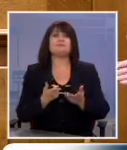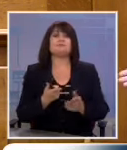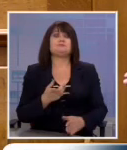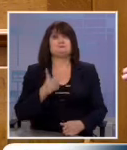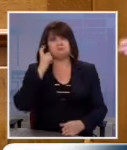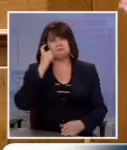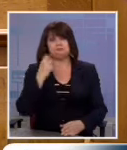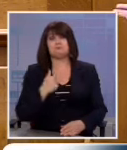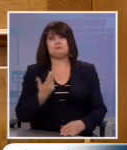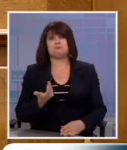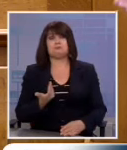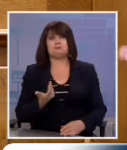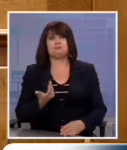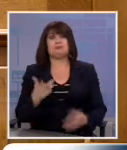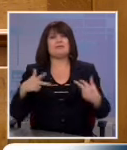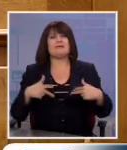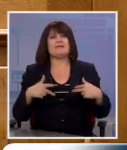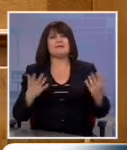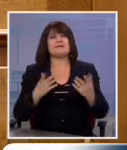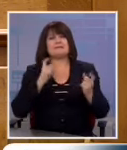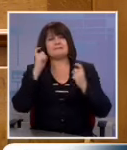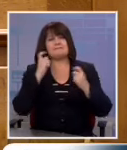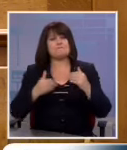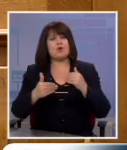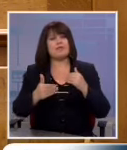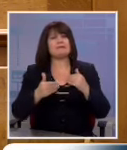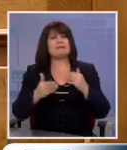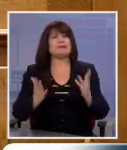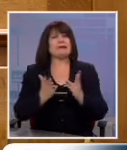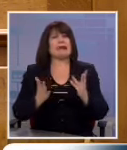Υποθέτω ότι κάτι σκέφτεται η κυβέρνηση για το θέμα των προθεσμιών.